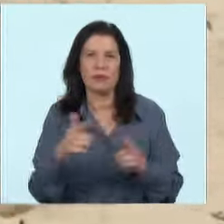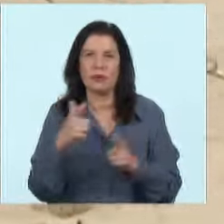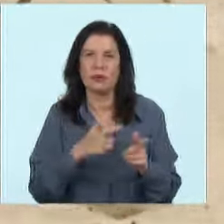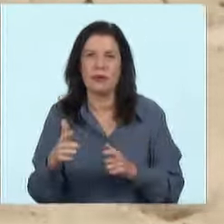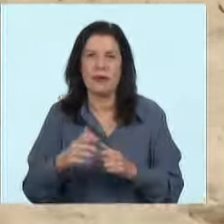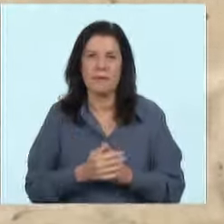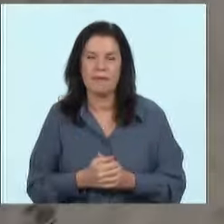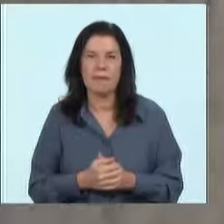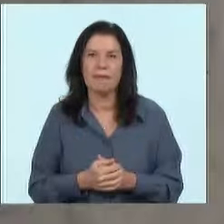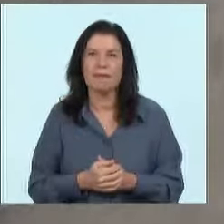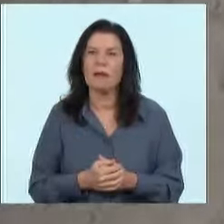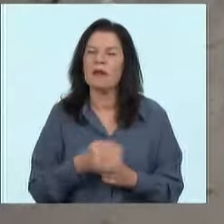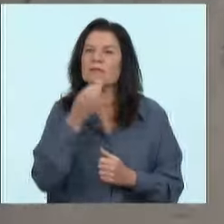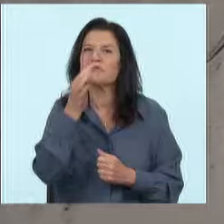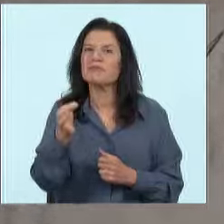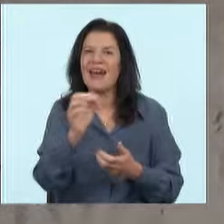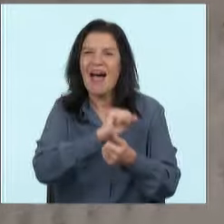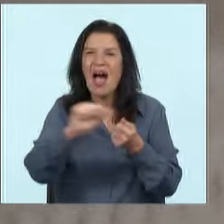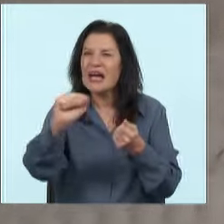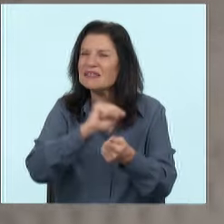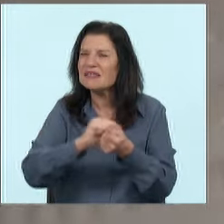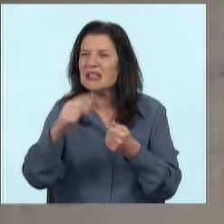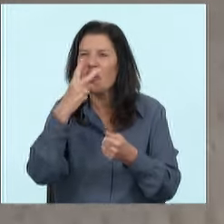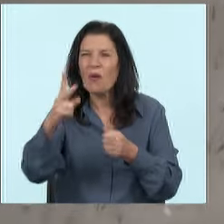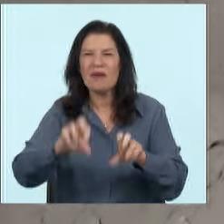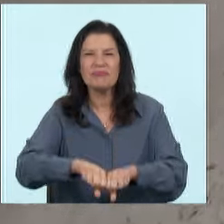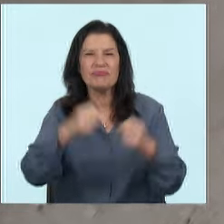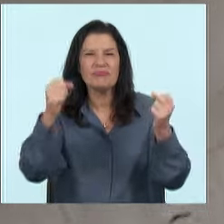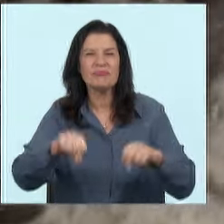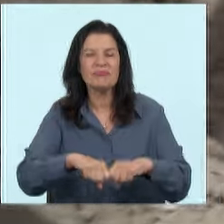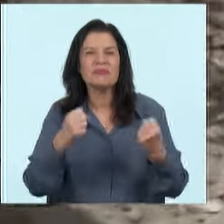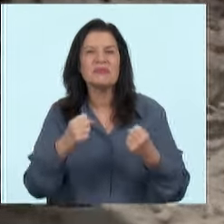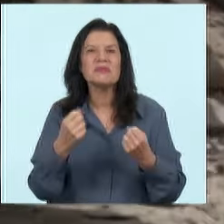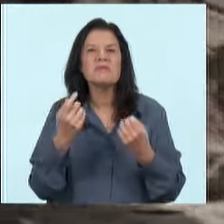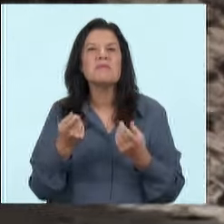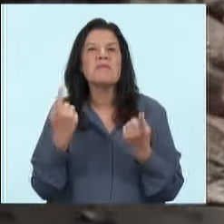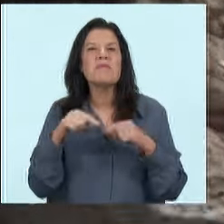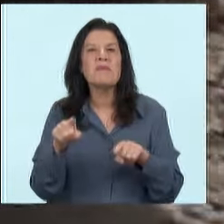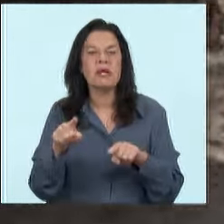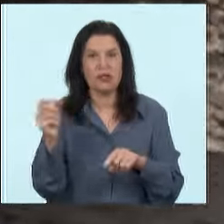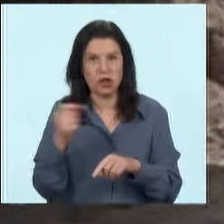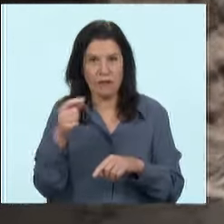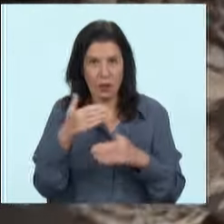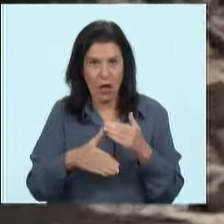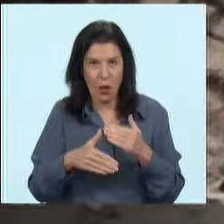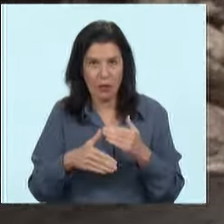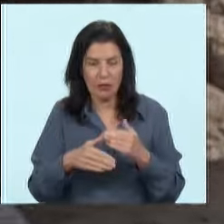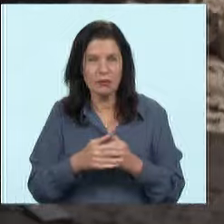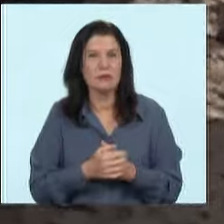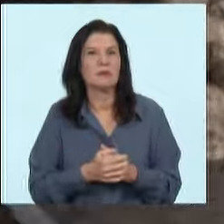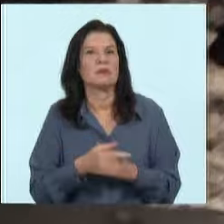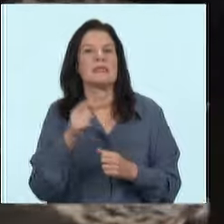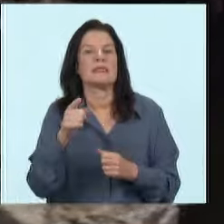כל הארס הזה שאני רואה פה הוא מהשבועות האחרונים? הוא תוצר של תקיפות חיל אוויר מקדימות לתמרון